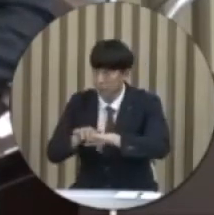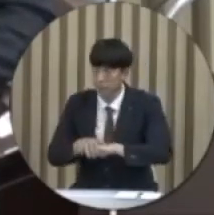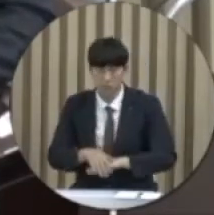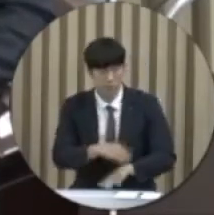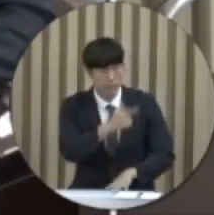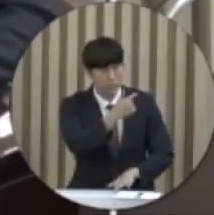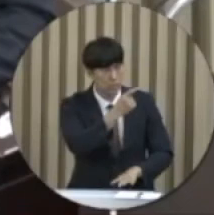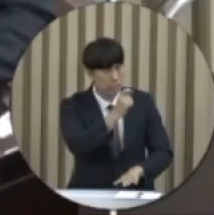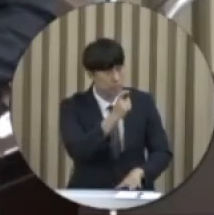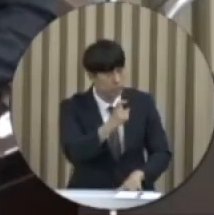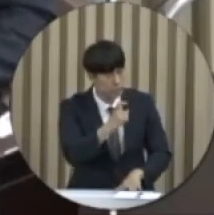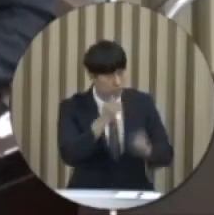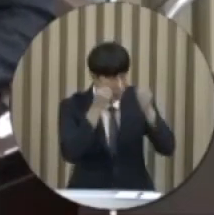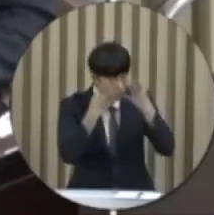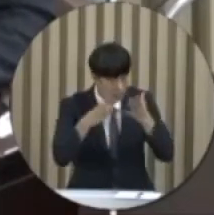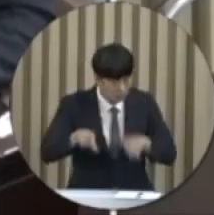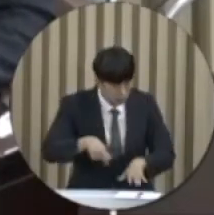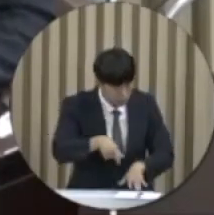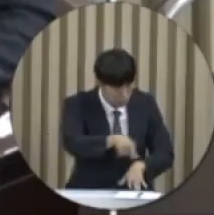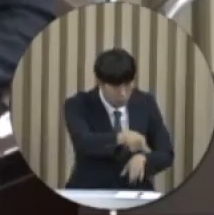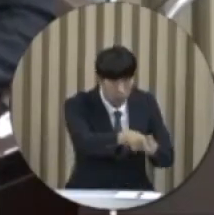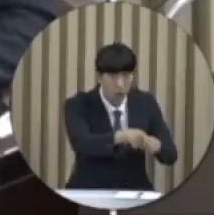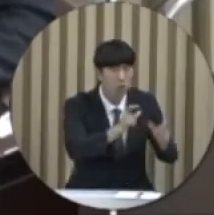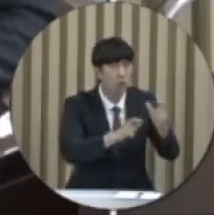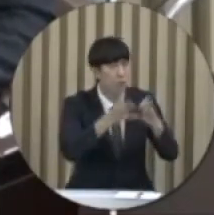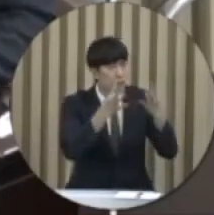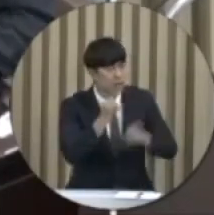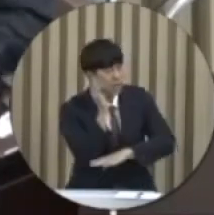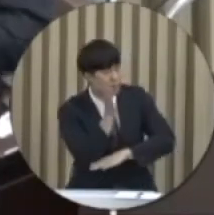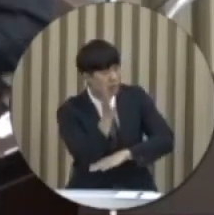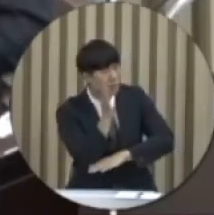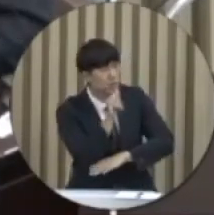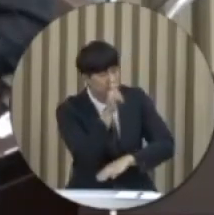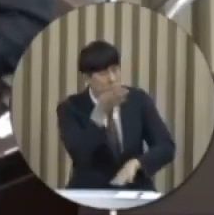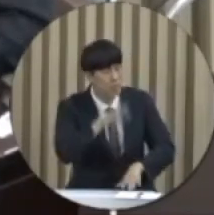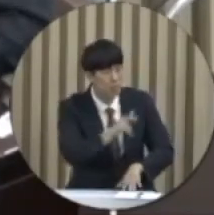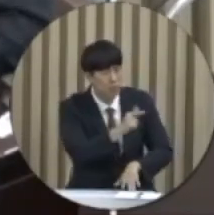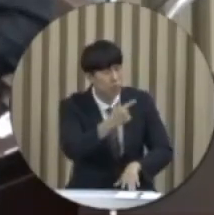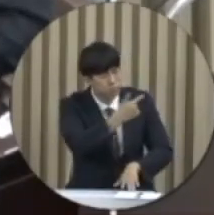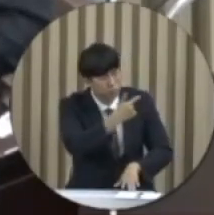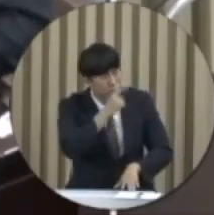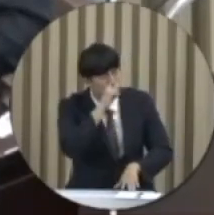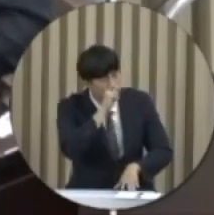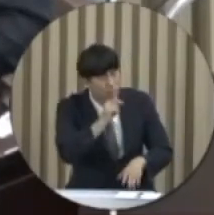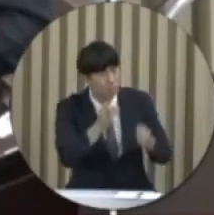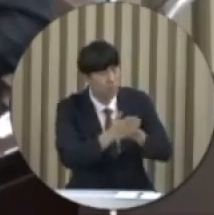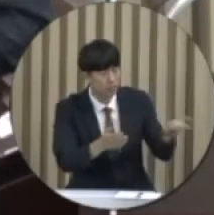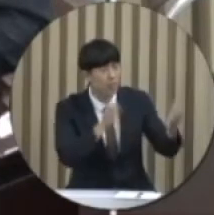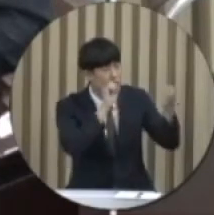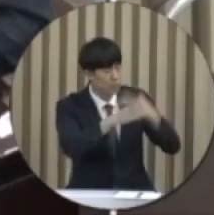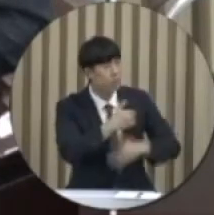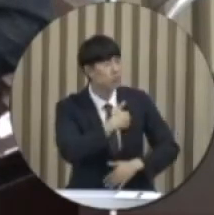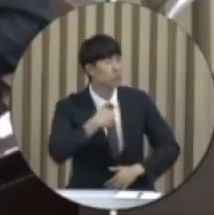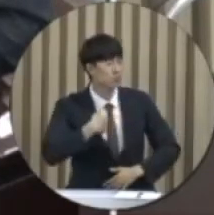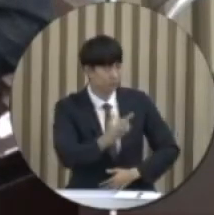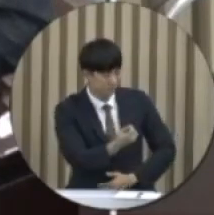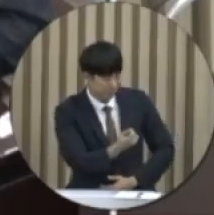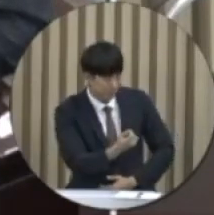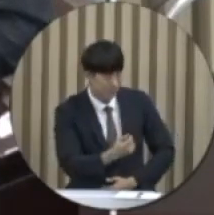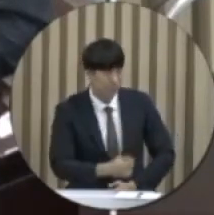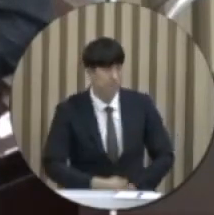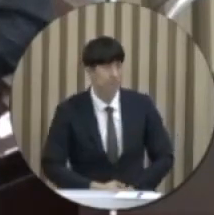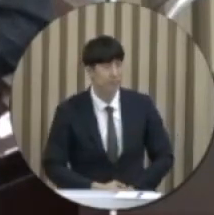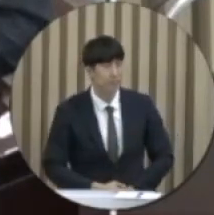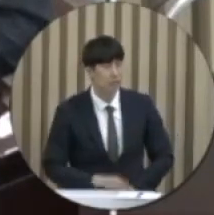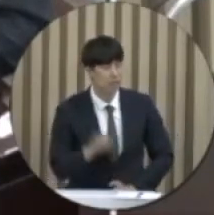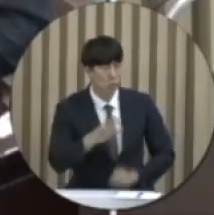GTX 신호선에 더 많은 얘기들은 민감한 사항이 있기 때문에 시장님 답변은 충분하다고 생각이 들고요.